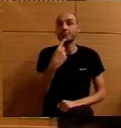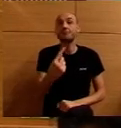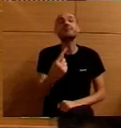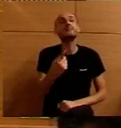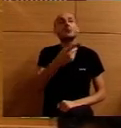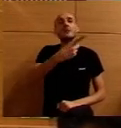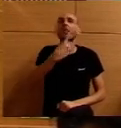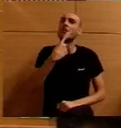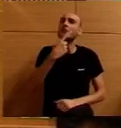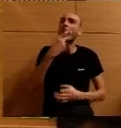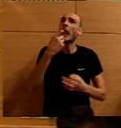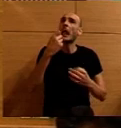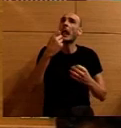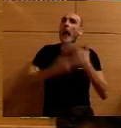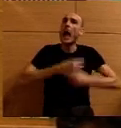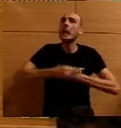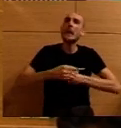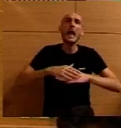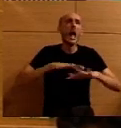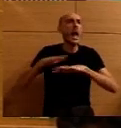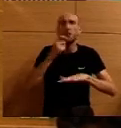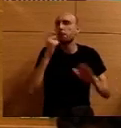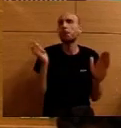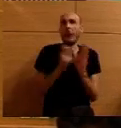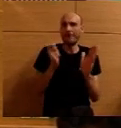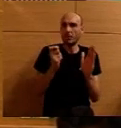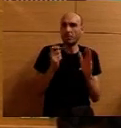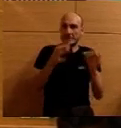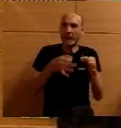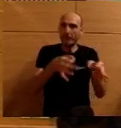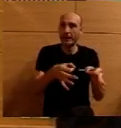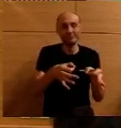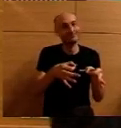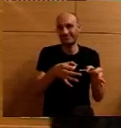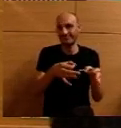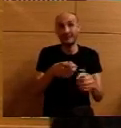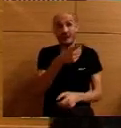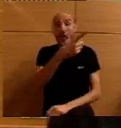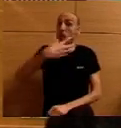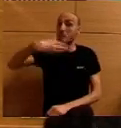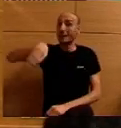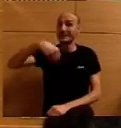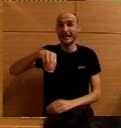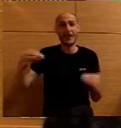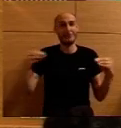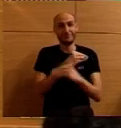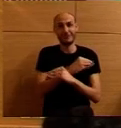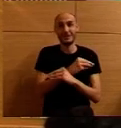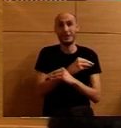el més ràpid possible. Se deuria de vostè ficar d'acord amb el seu president perquè el president digué que una a